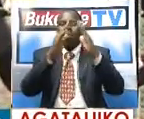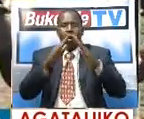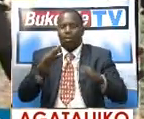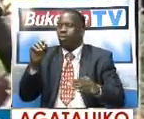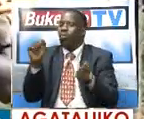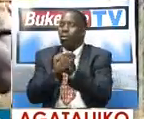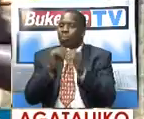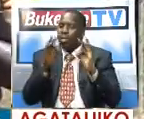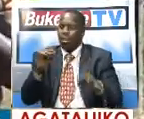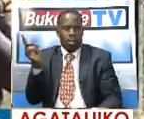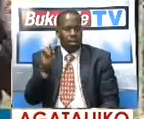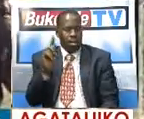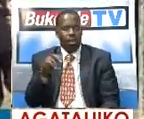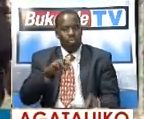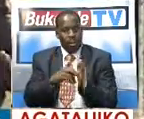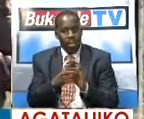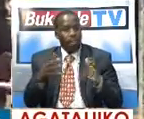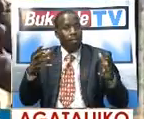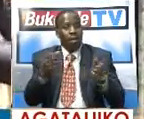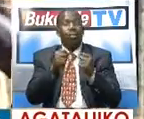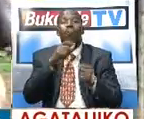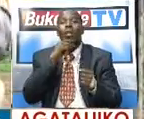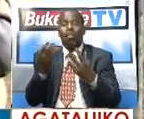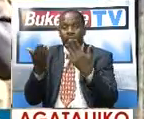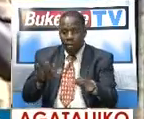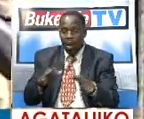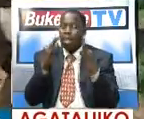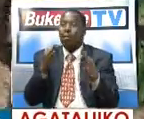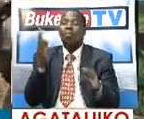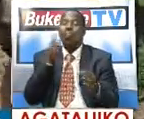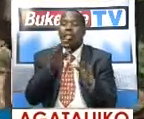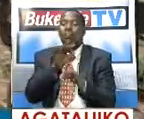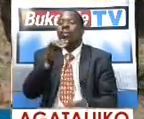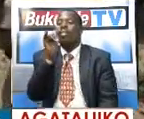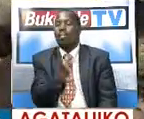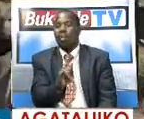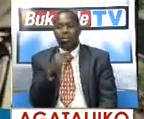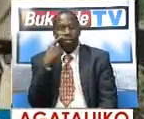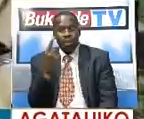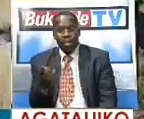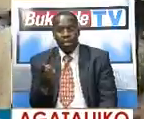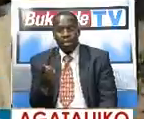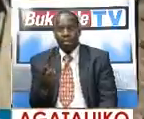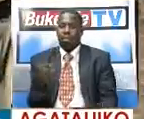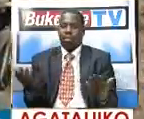ki? Mujja mukwata mukube yaffe ebintu asigale nga abibalekedde.